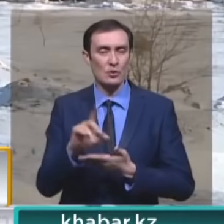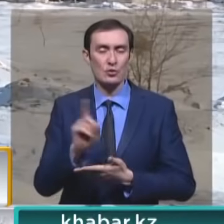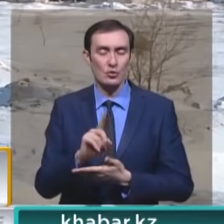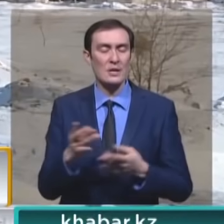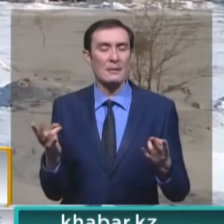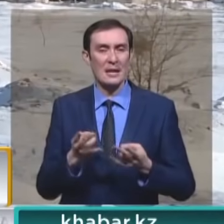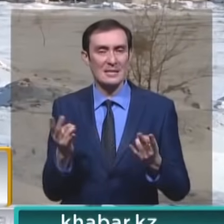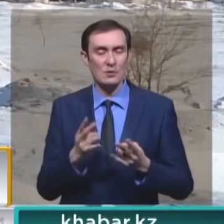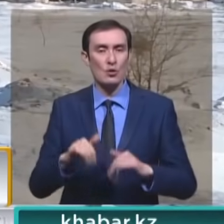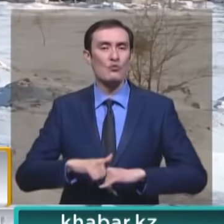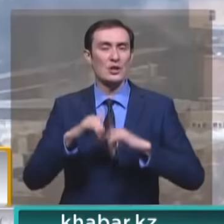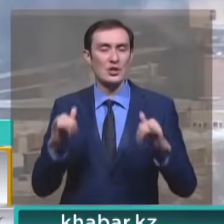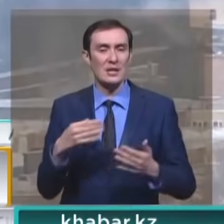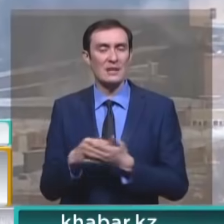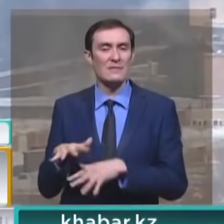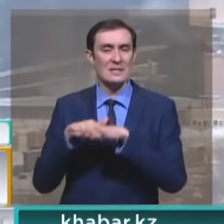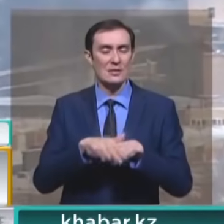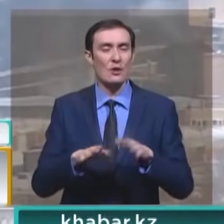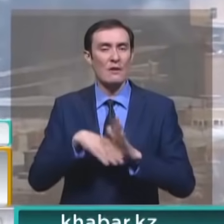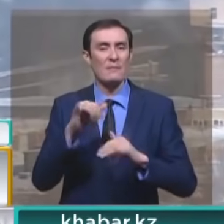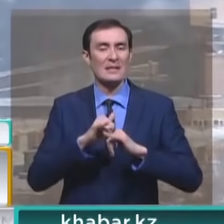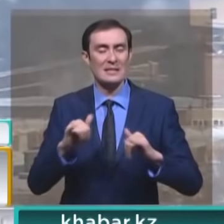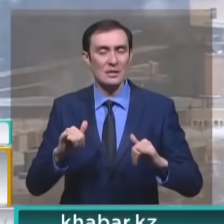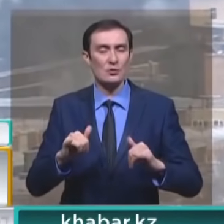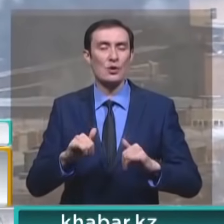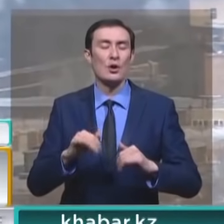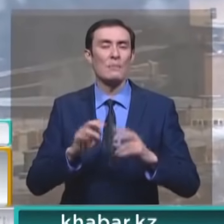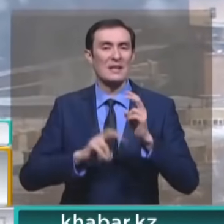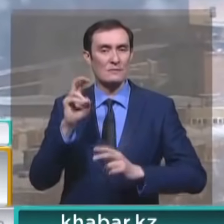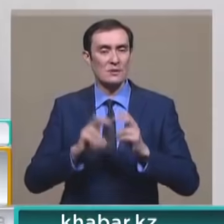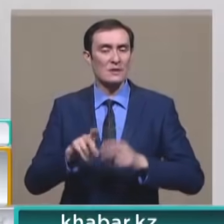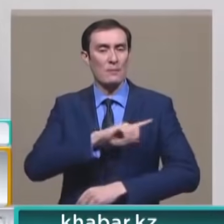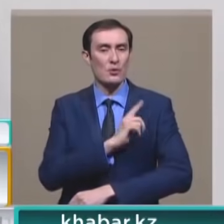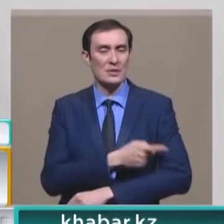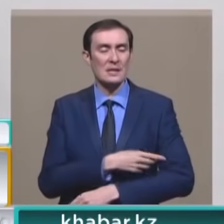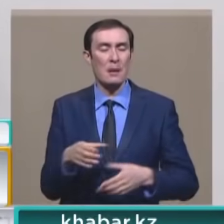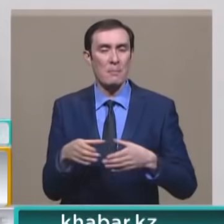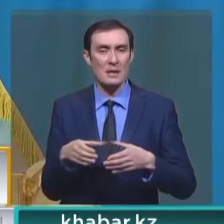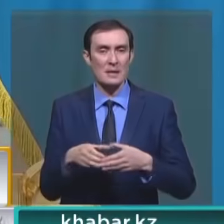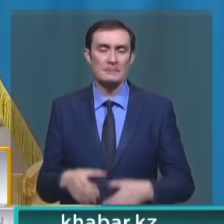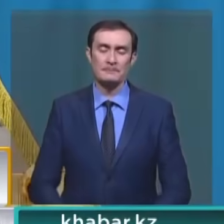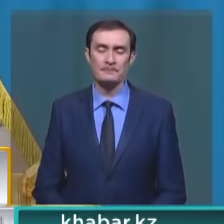необходимость увеличения инвестиций в модернизацию и расширение производственных мощностей